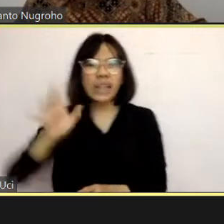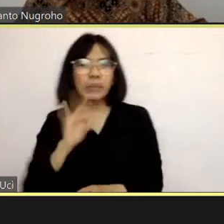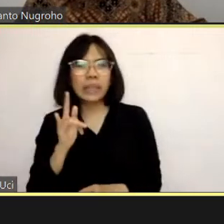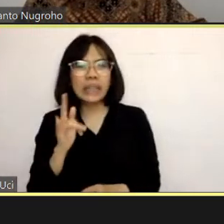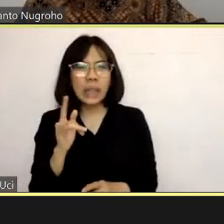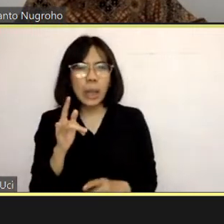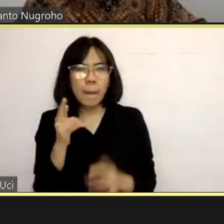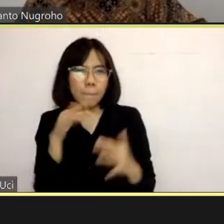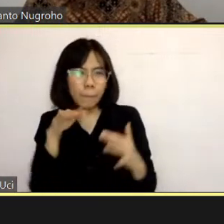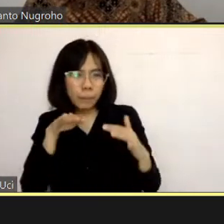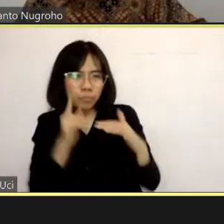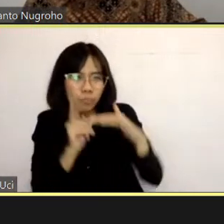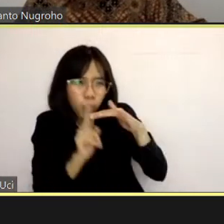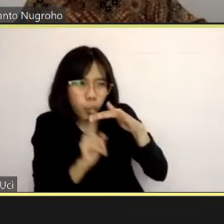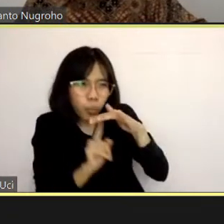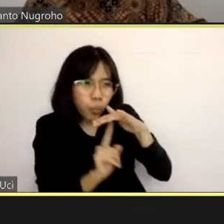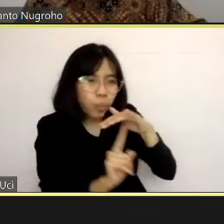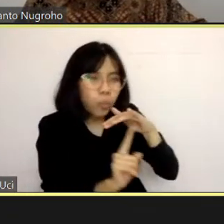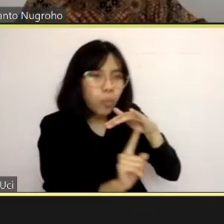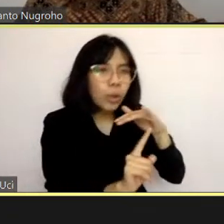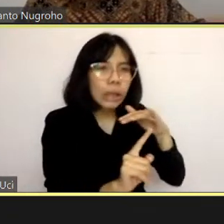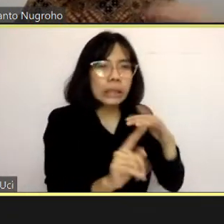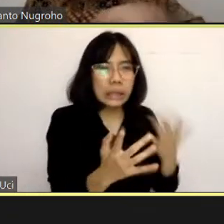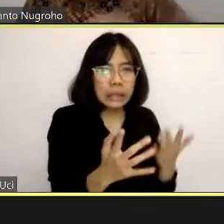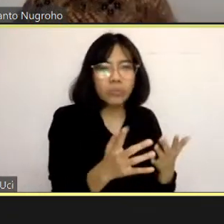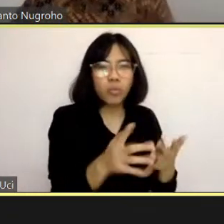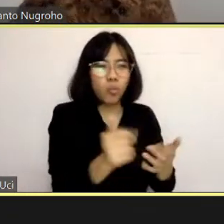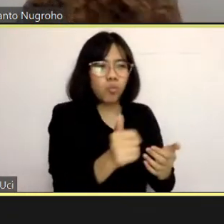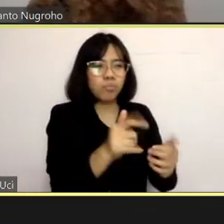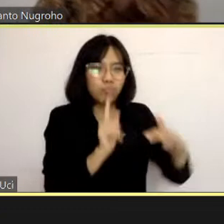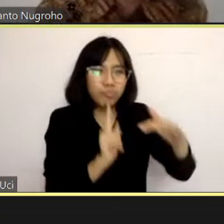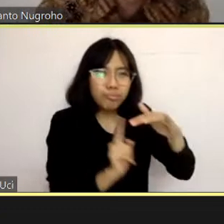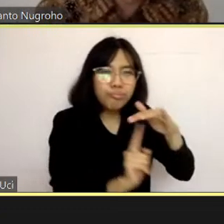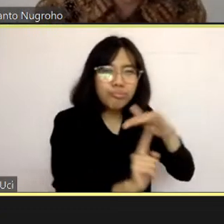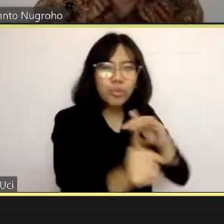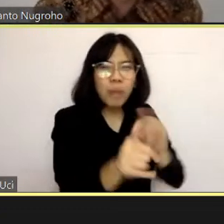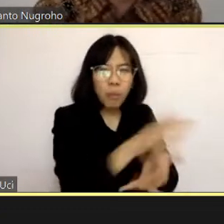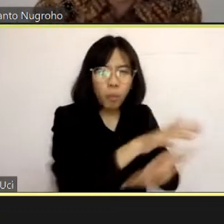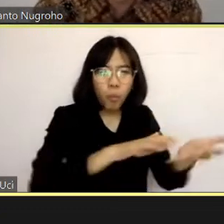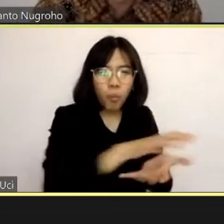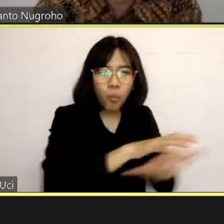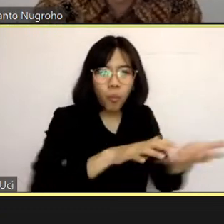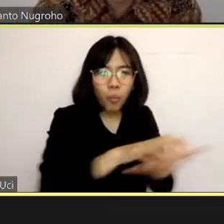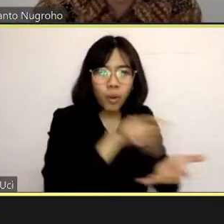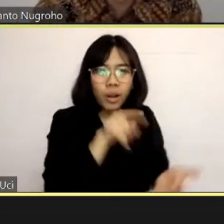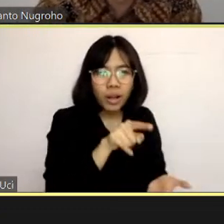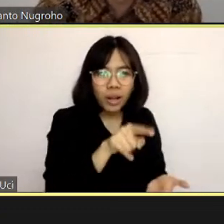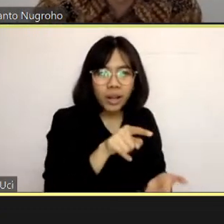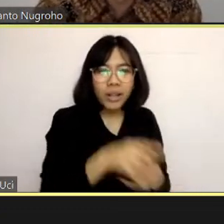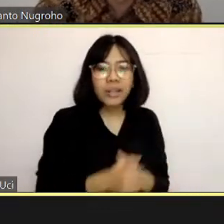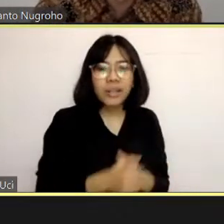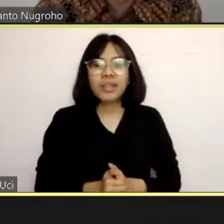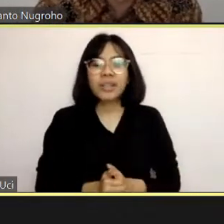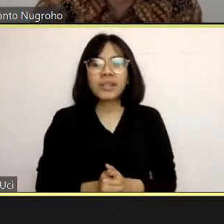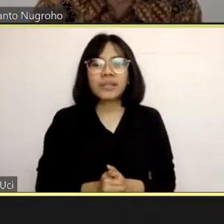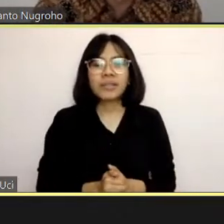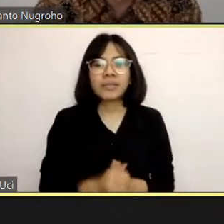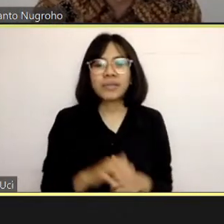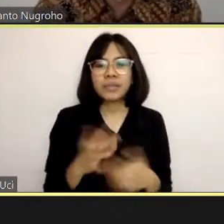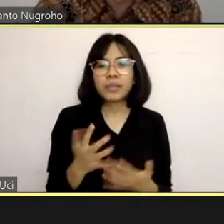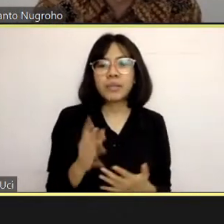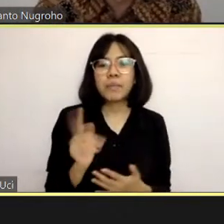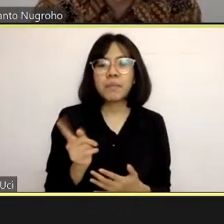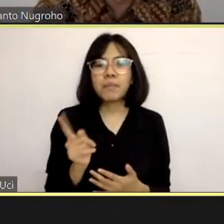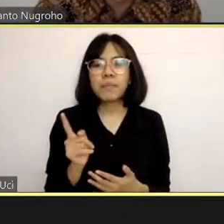menurut pendapat saya ini memang akhir-akhir ini dari khususnya waktu hari HAM sih yang memang keras menimpa para